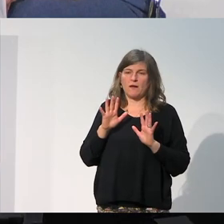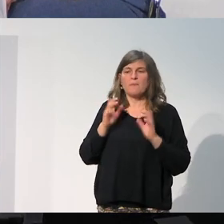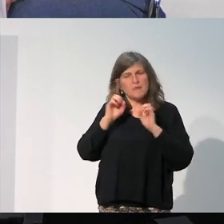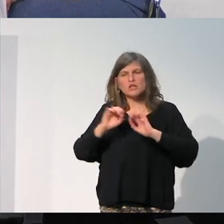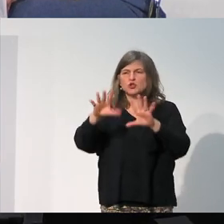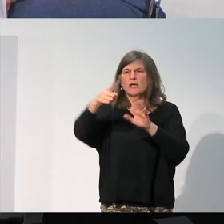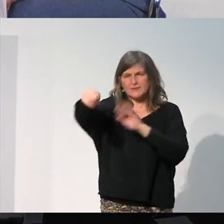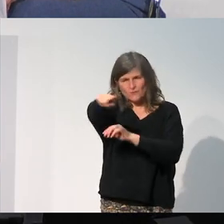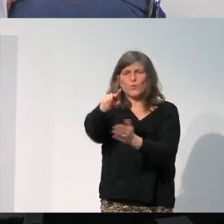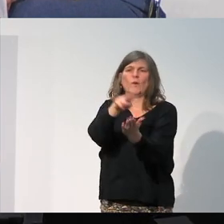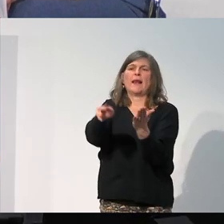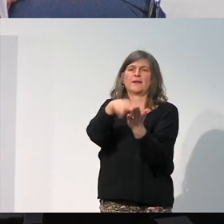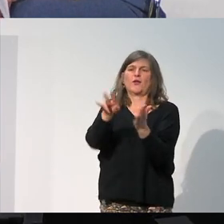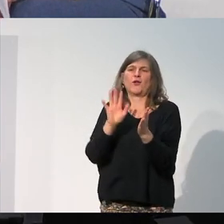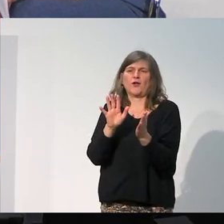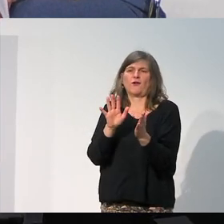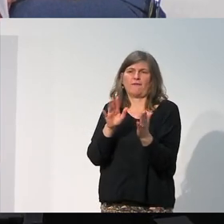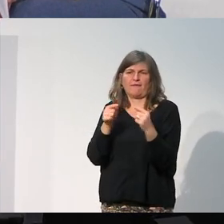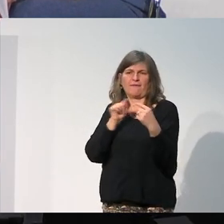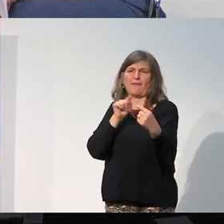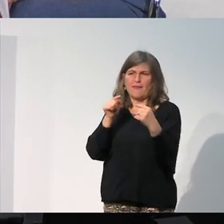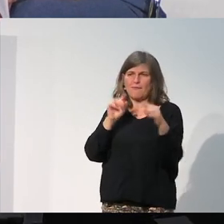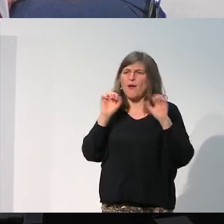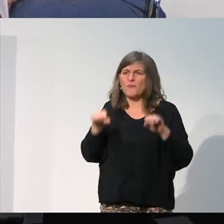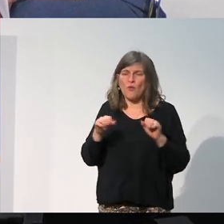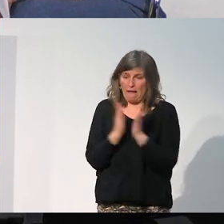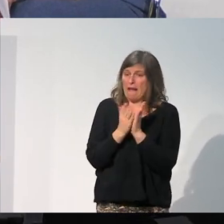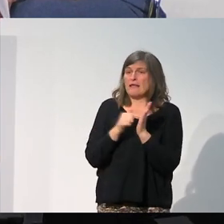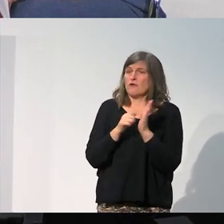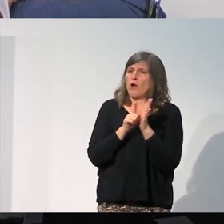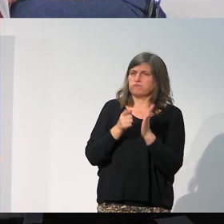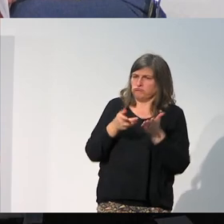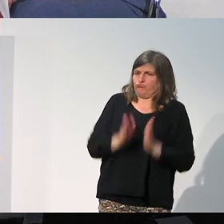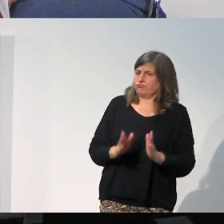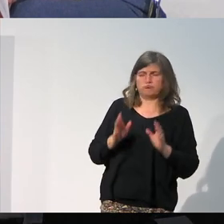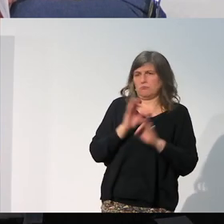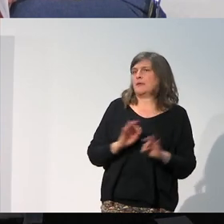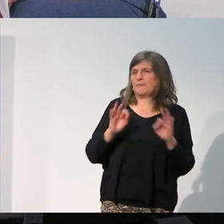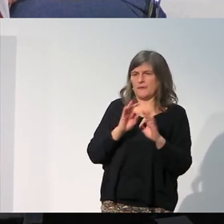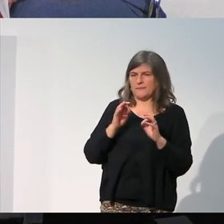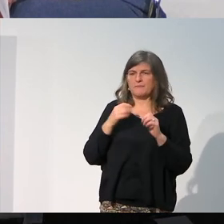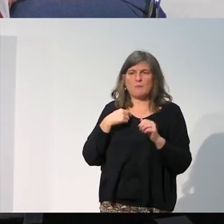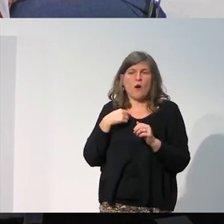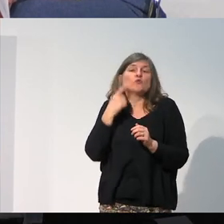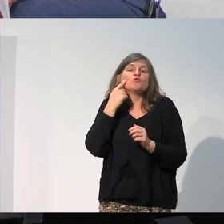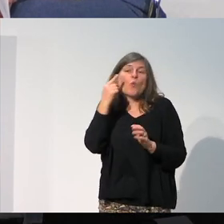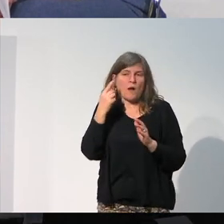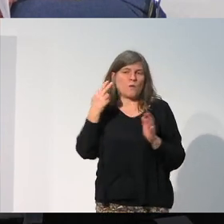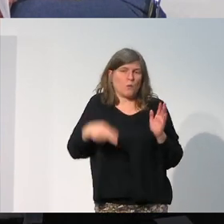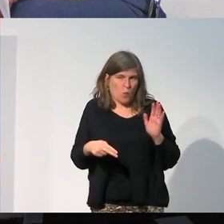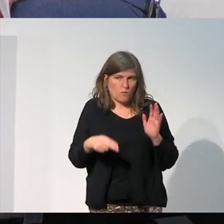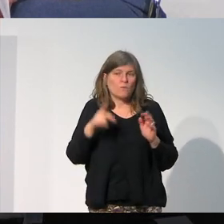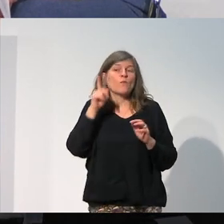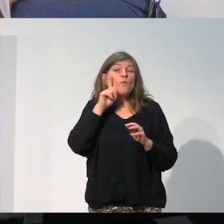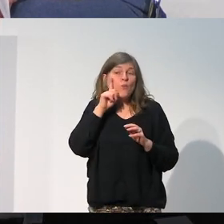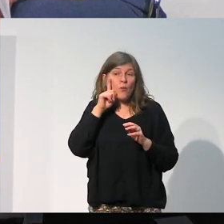lecteur, le débat n'est pas tranché, le livre ne tranche pas le débat, mais moi, je crois que non, parce que je sais que les animaux qui vivent en